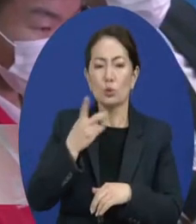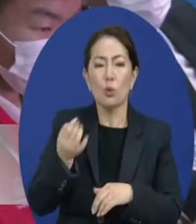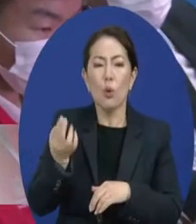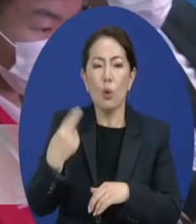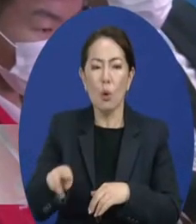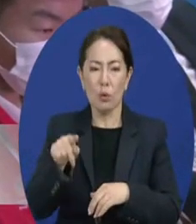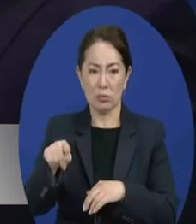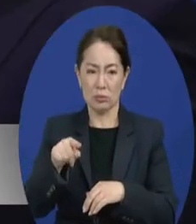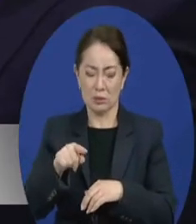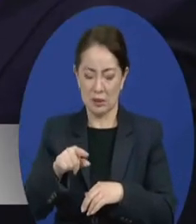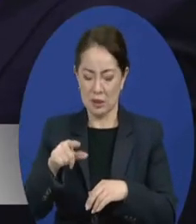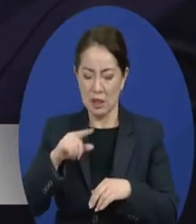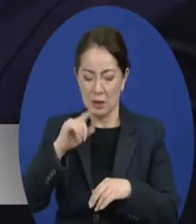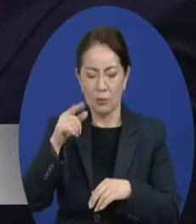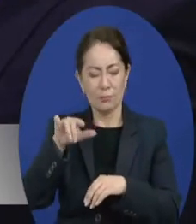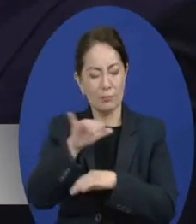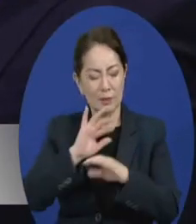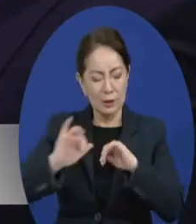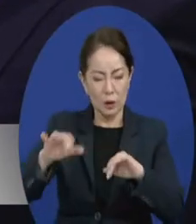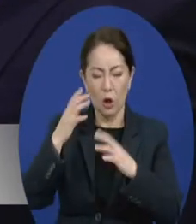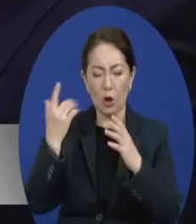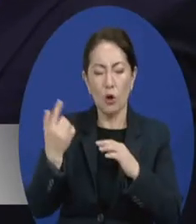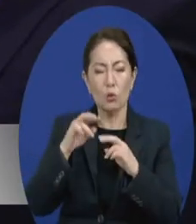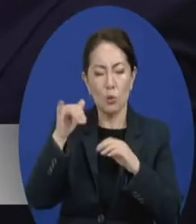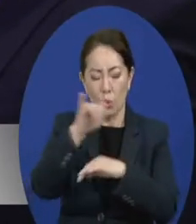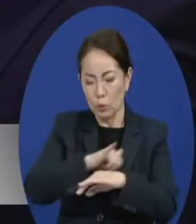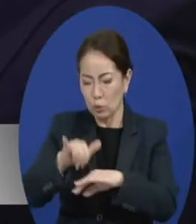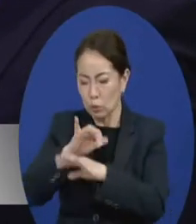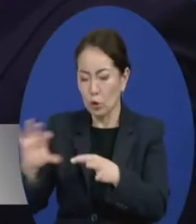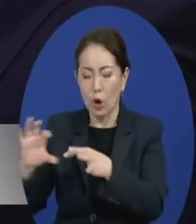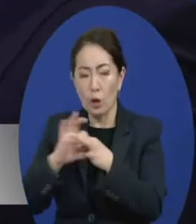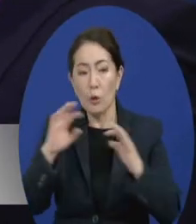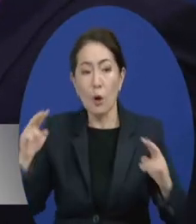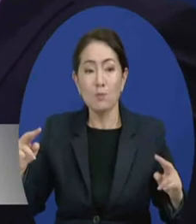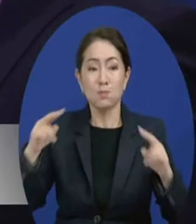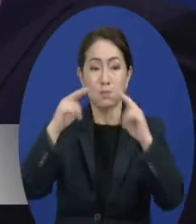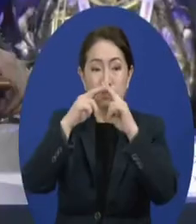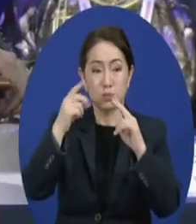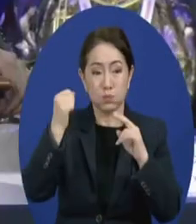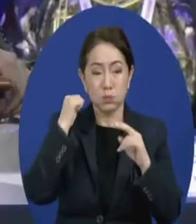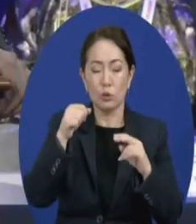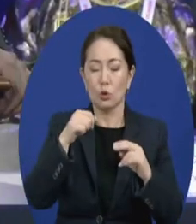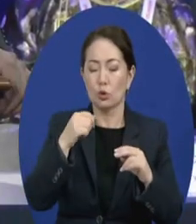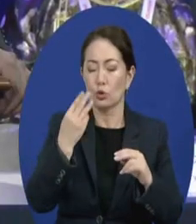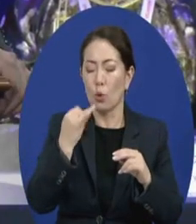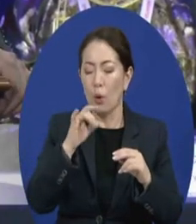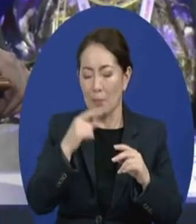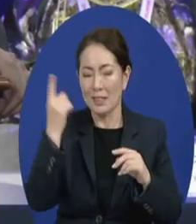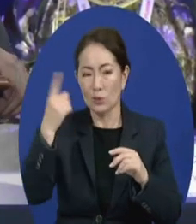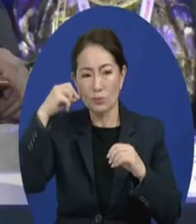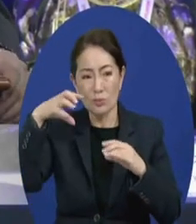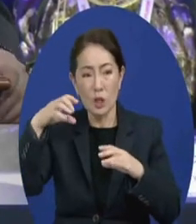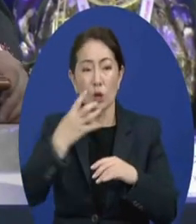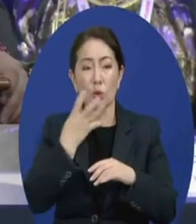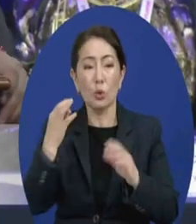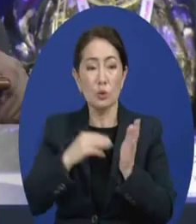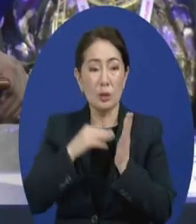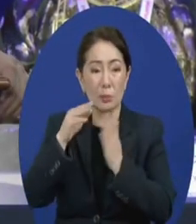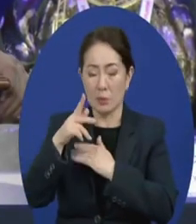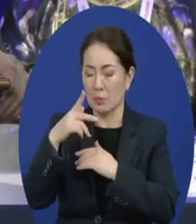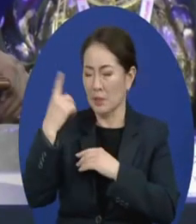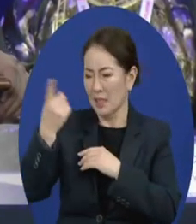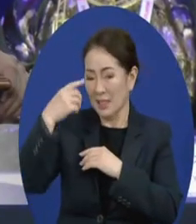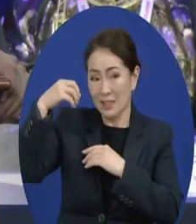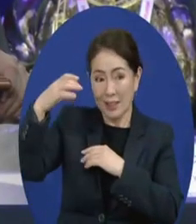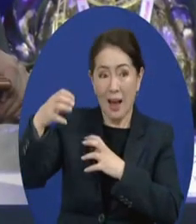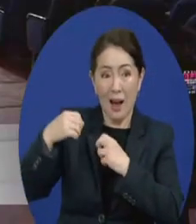сүлжээнд холбогдож, хоёр улсыг холбосон өндөр хүчлийн шугам барьна гэлээ. Жилдээ 400 гаруй тэрэм төргөний эрчим хүч импортлтыг хараат байдлаас